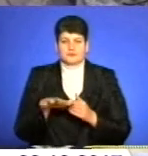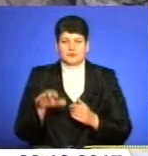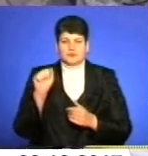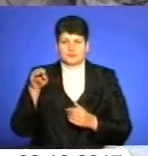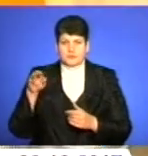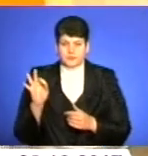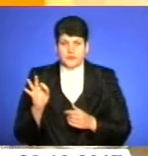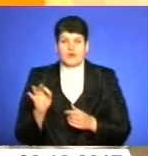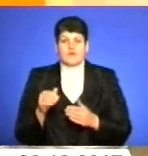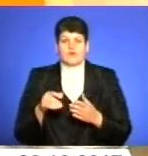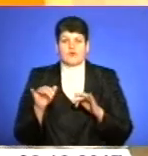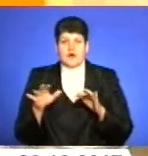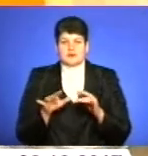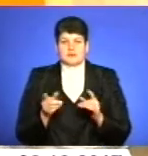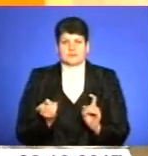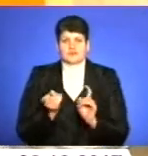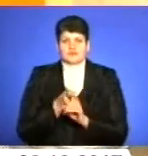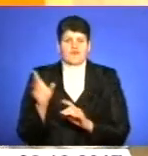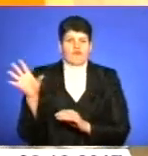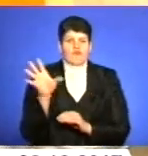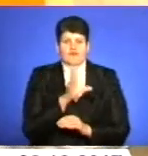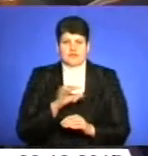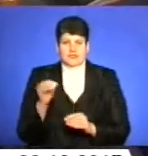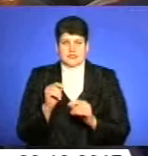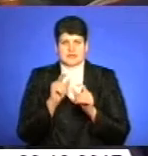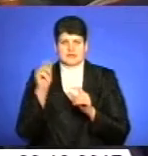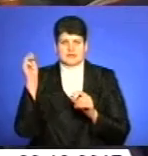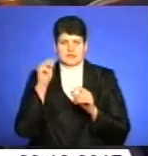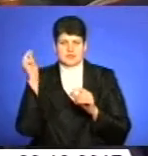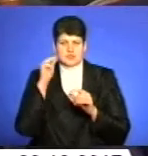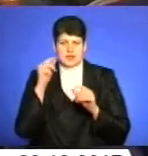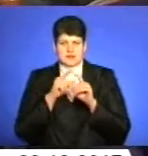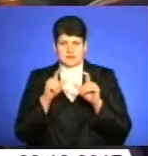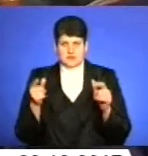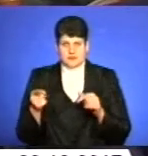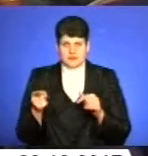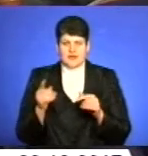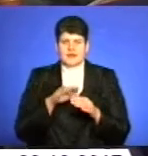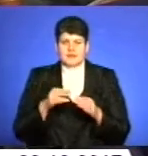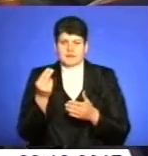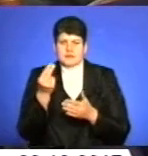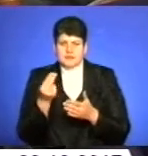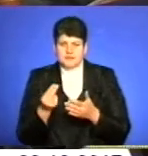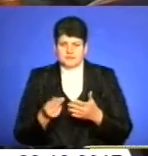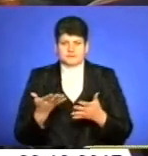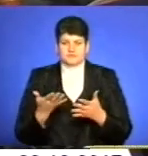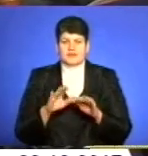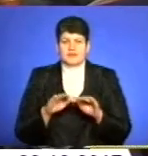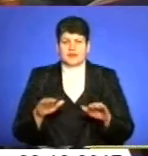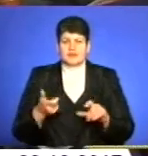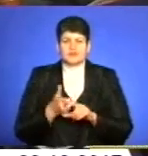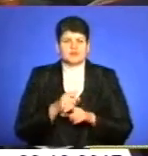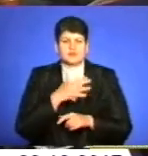акції долучились усі навчальні заклади Тернополя. Діти писали замальовки, розмальовки. Другим ділом, що діти дуже